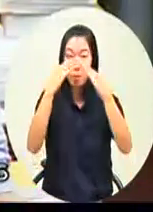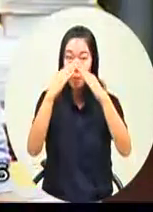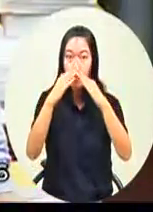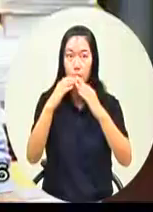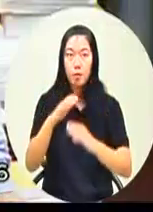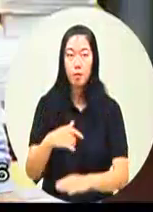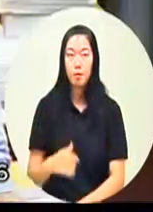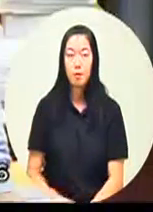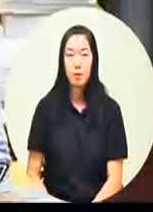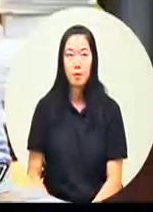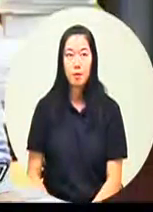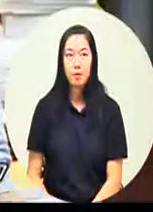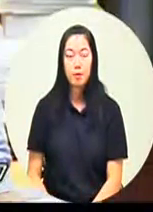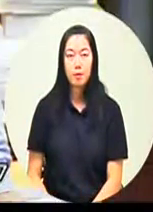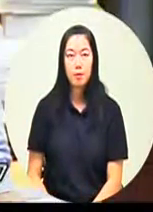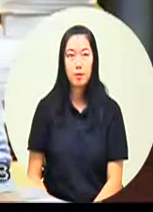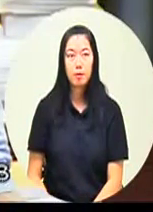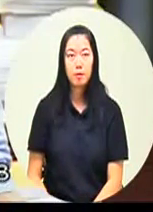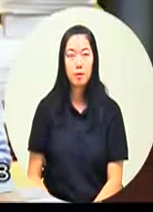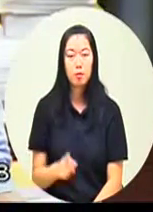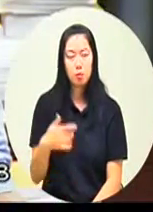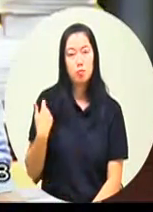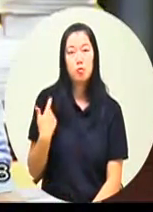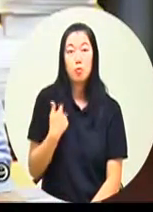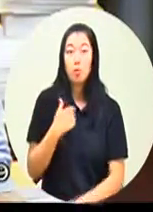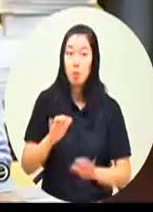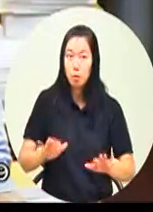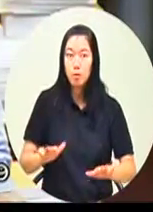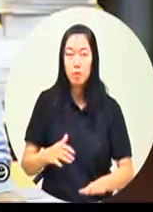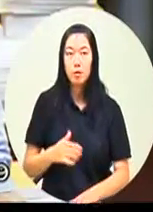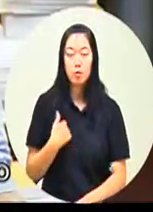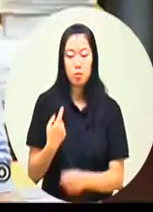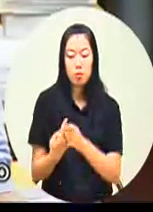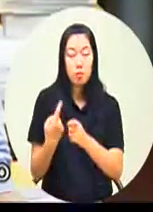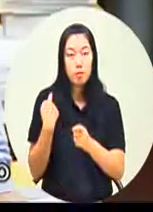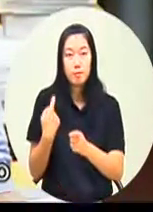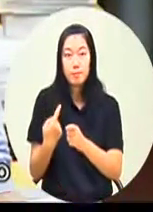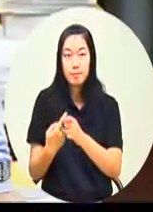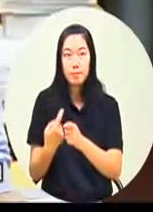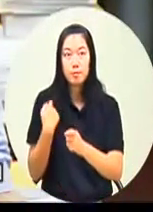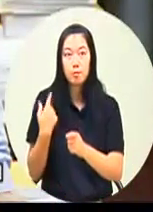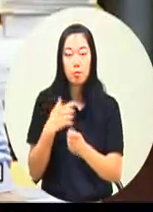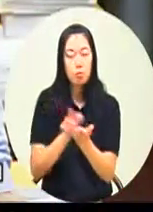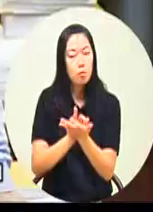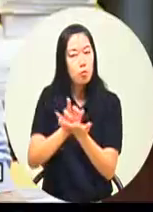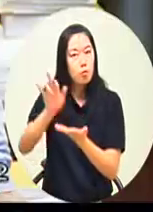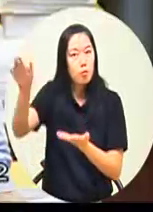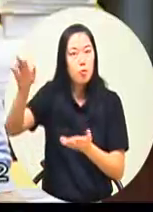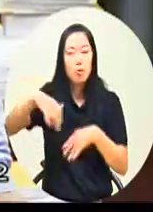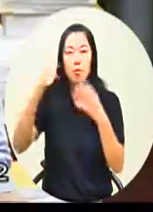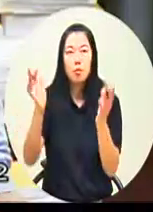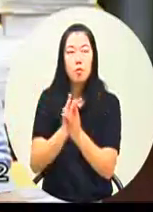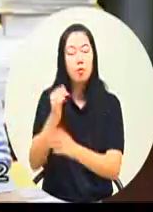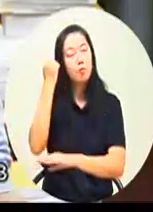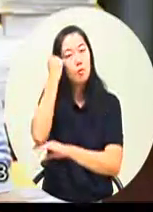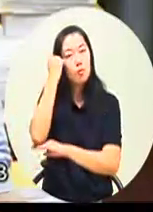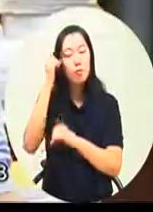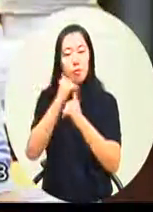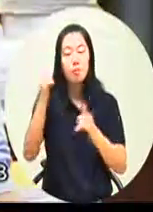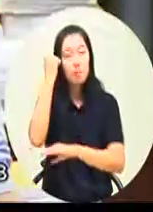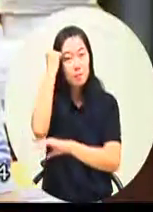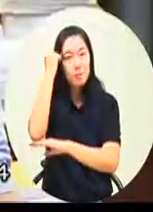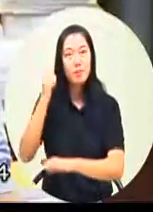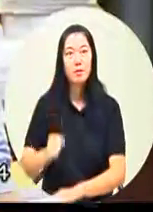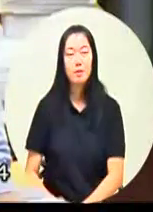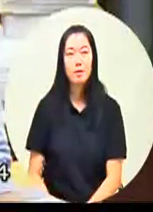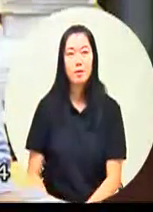他以前我坦白也我也不晓得，后来我去年出国就全部都住民宿，就不管是哪一